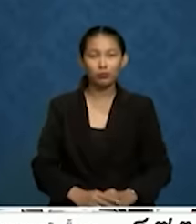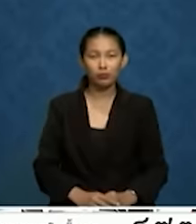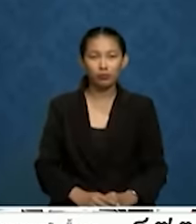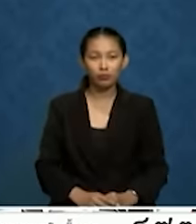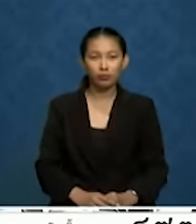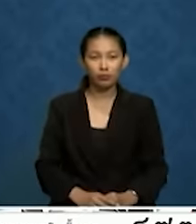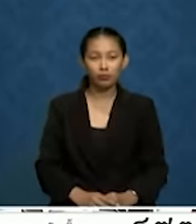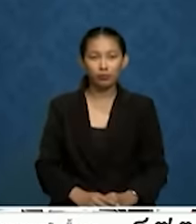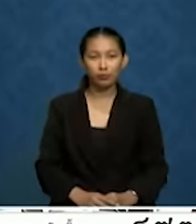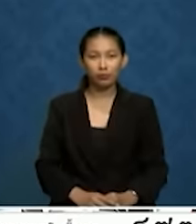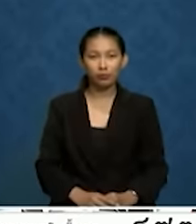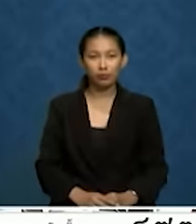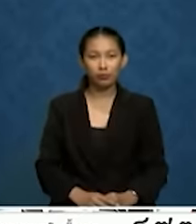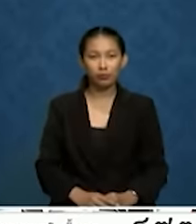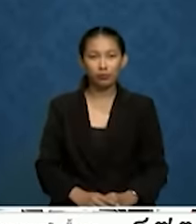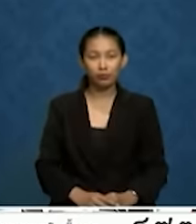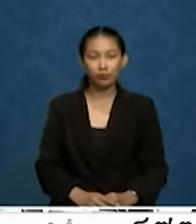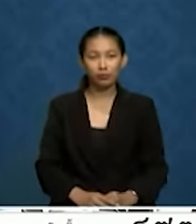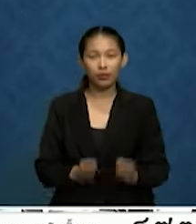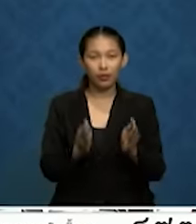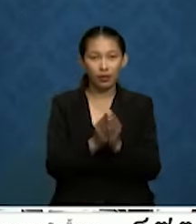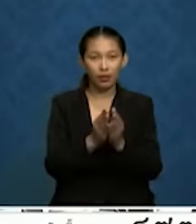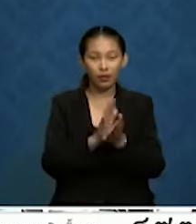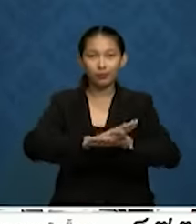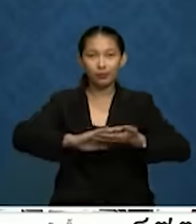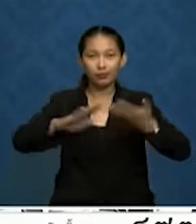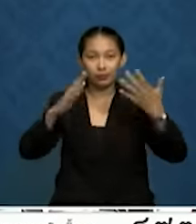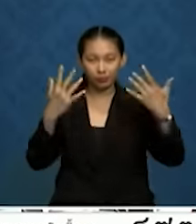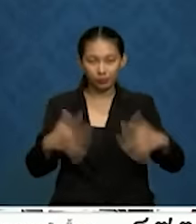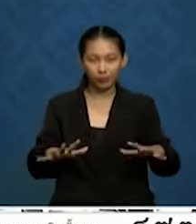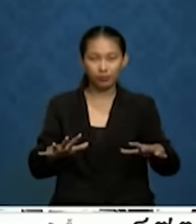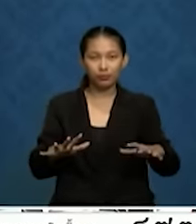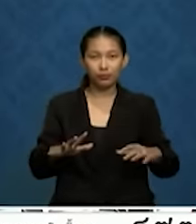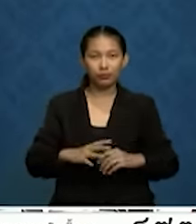เป็นว่าลงคะแนนหมดแล้วนะครับ